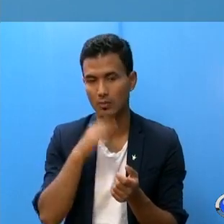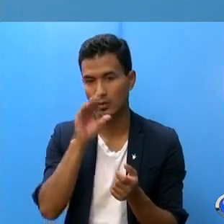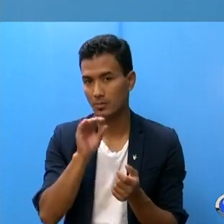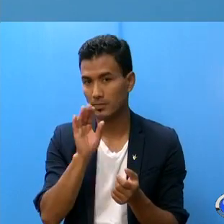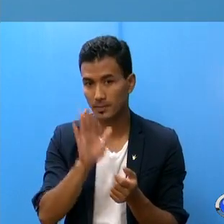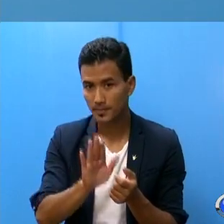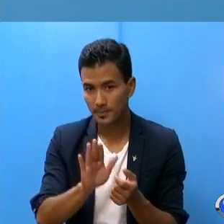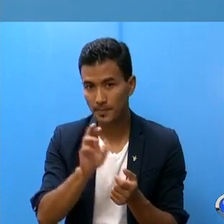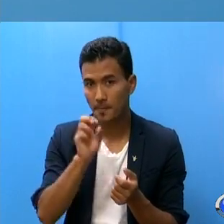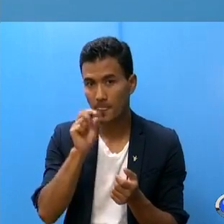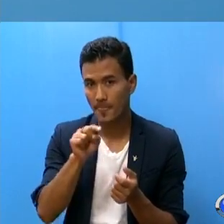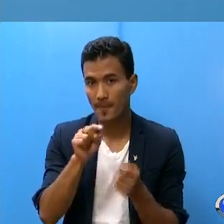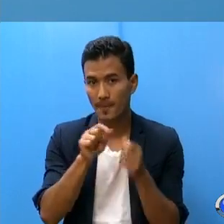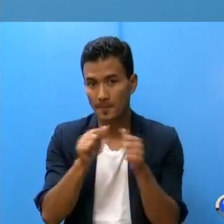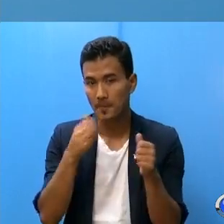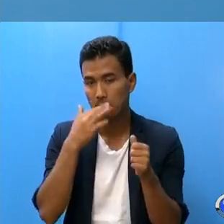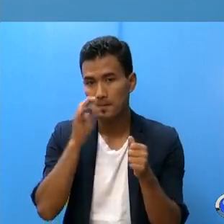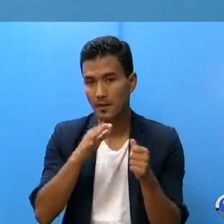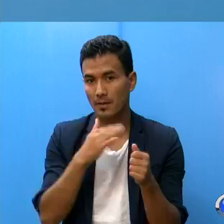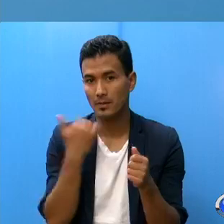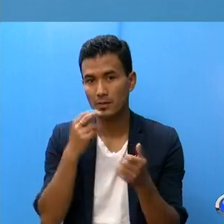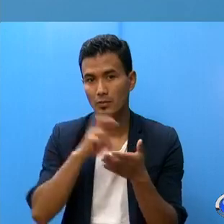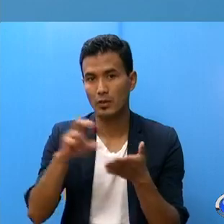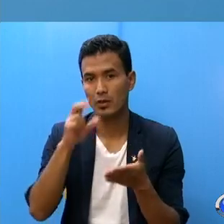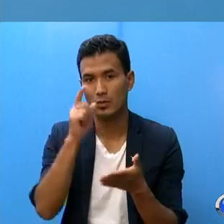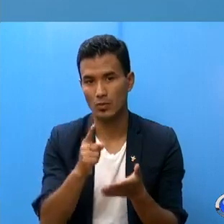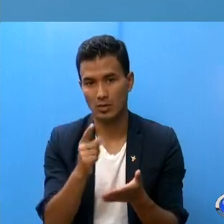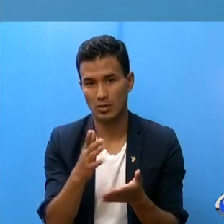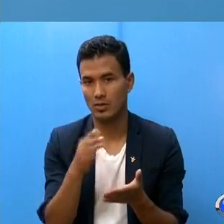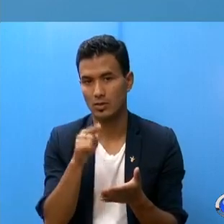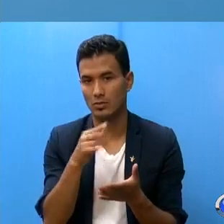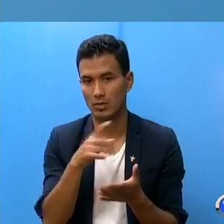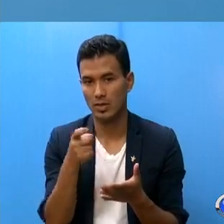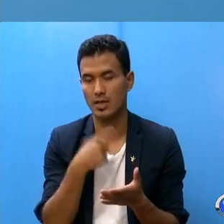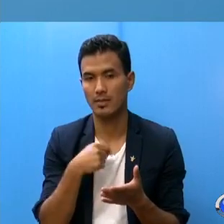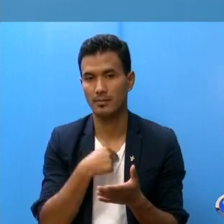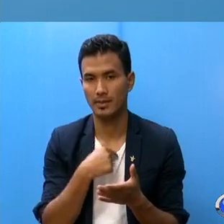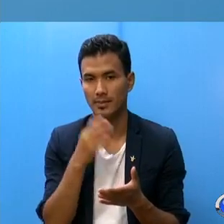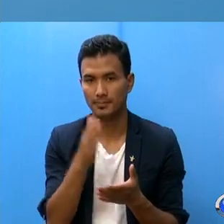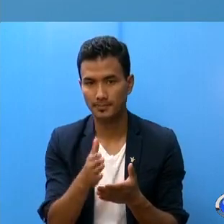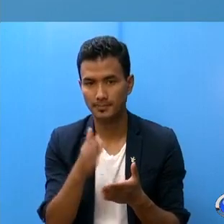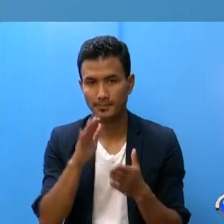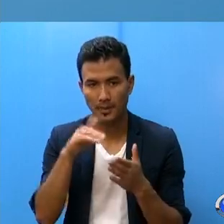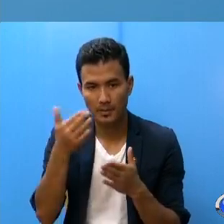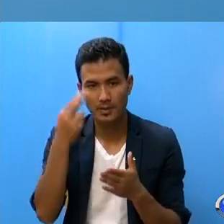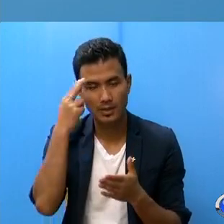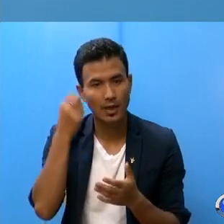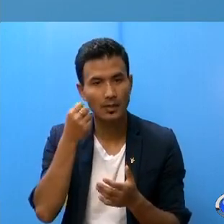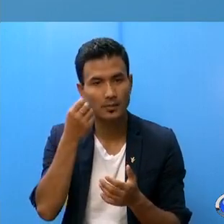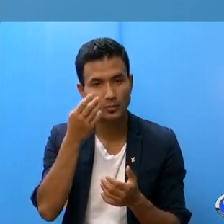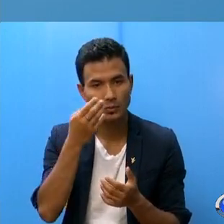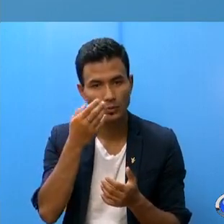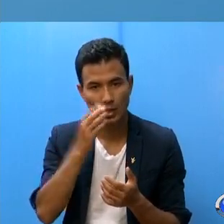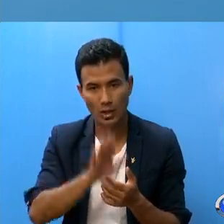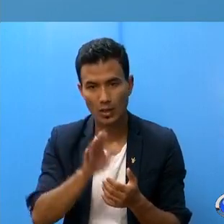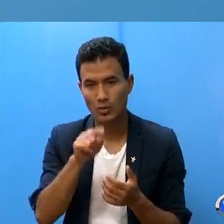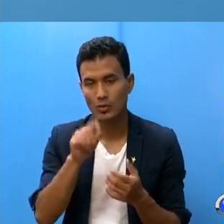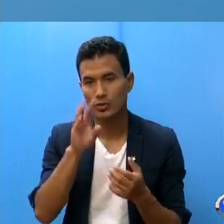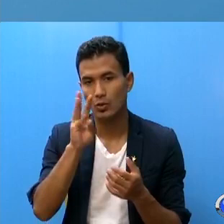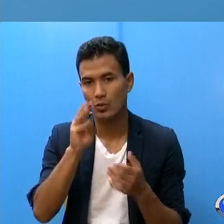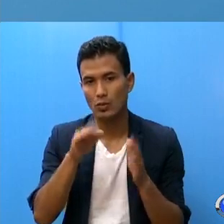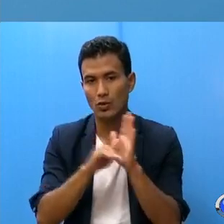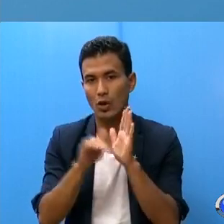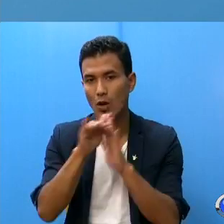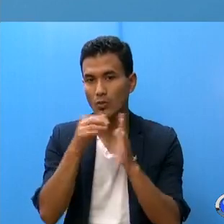को ते बरोग तो आमरे एक्चुल मिल्थुदार होईना रए एसको लाई चेहिं पचिबला थाऊंच तर त्यो इस्टेस फोर्मा